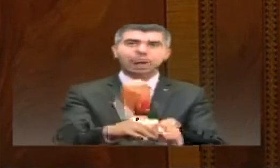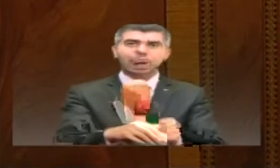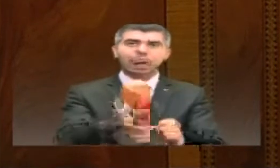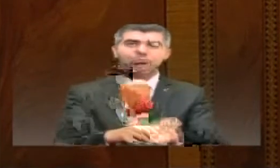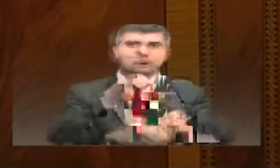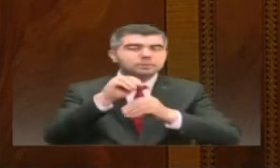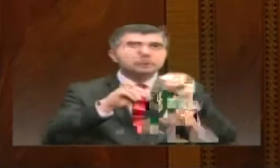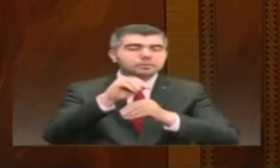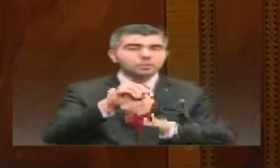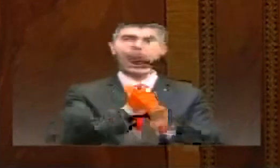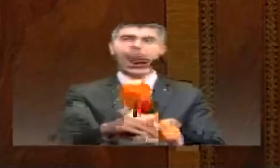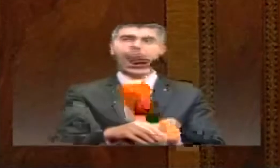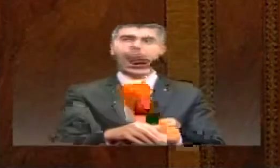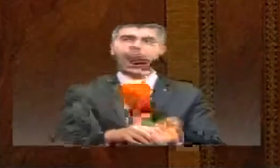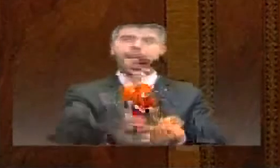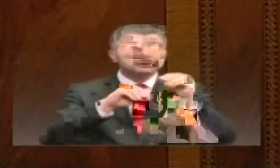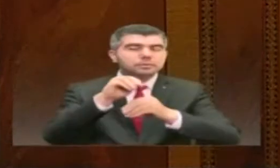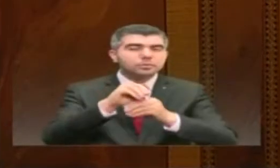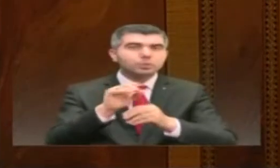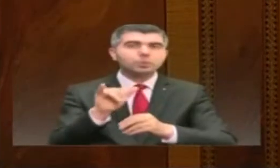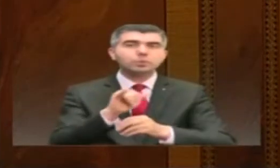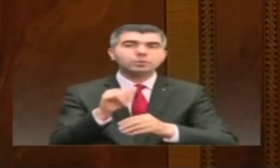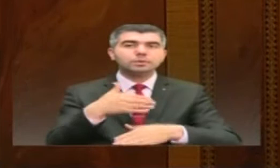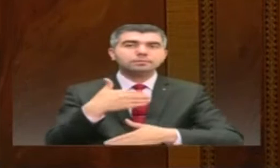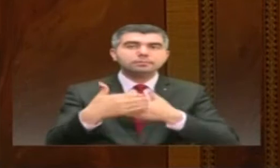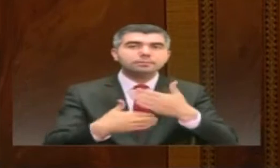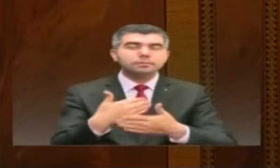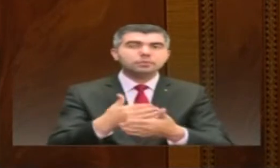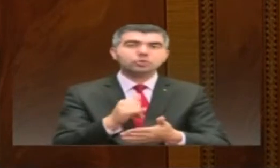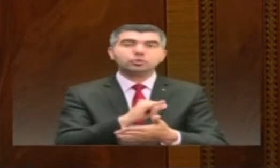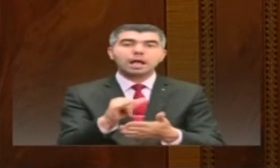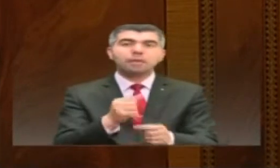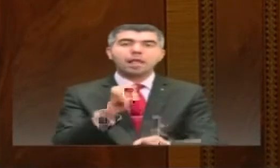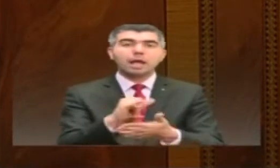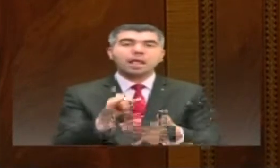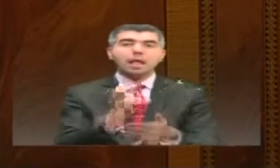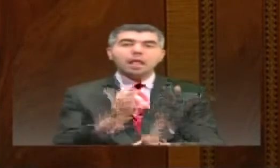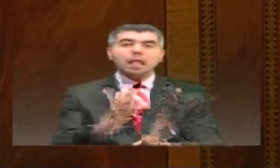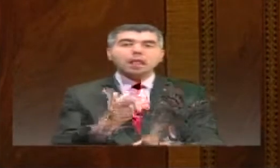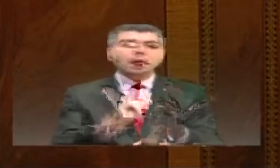بعض إيجابية، ولكن التحدي يزداد مع مرور الوقت، لأن هاد